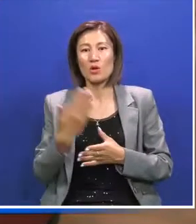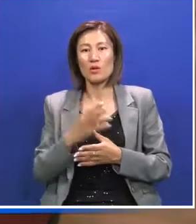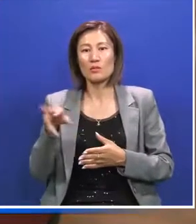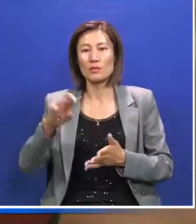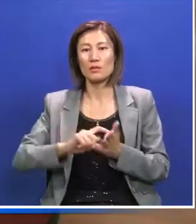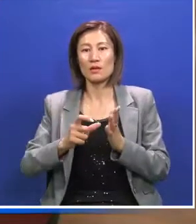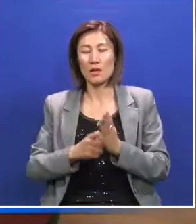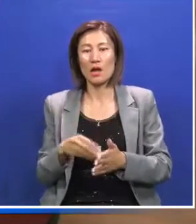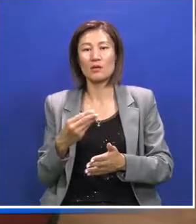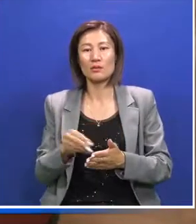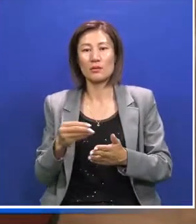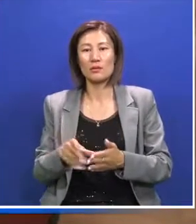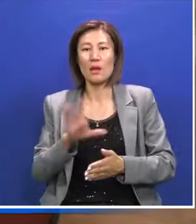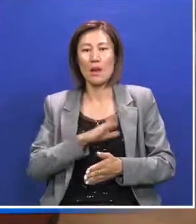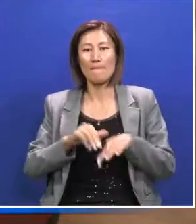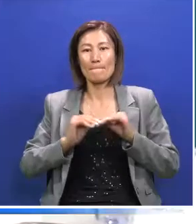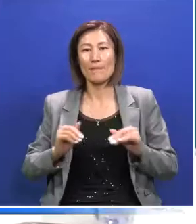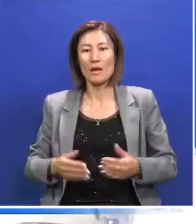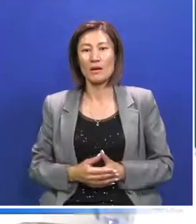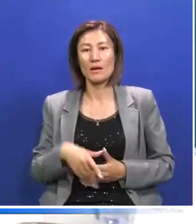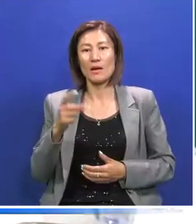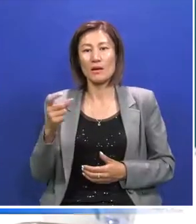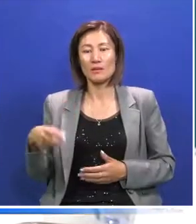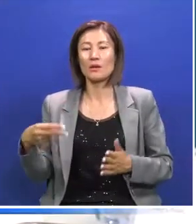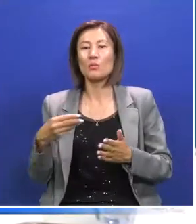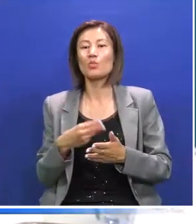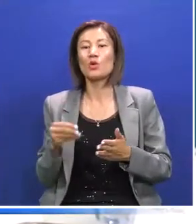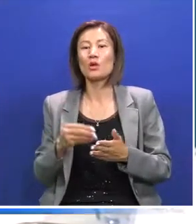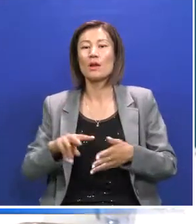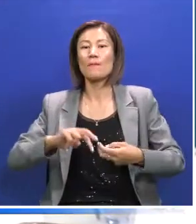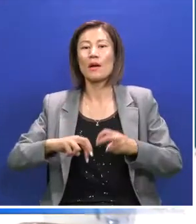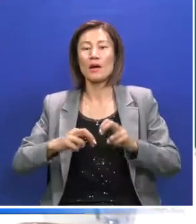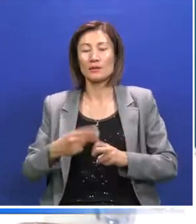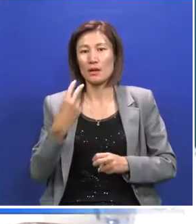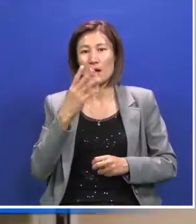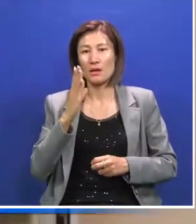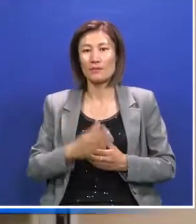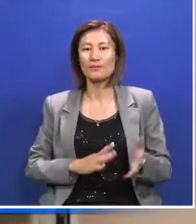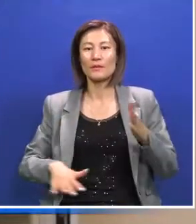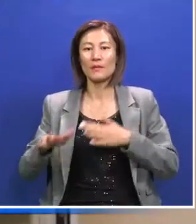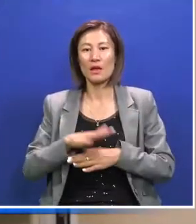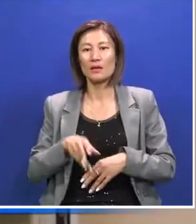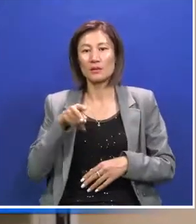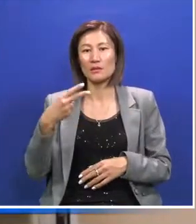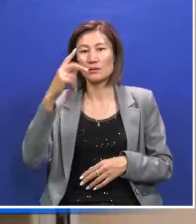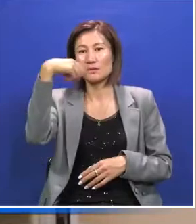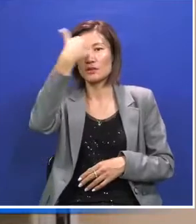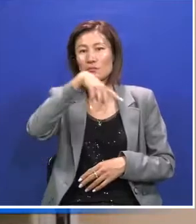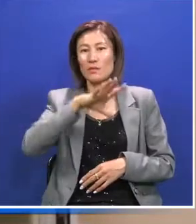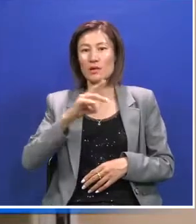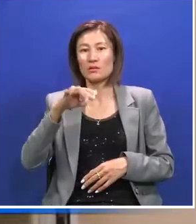кабинеттеріне қаражат бөлу және мектеп оқушыларының жан басына қаржыландыру туралы мәселелер қаралды. Жалпы 2020 жылы Нұр